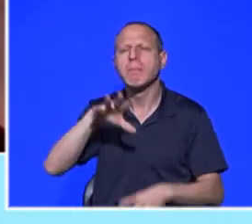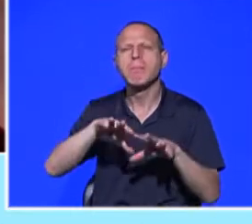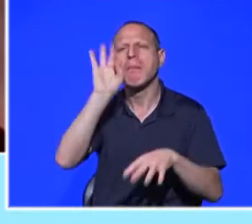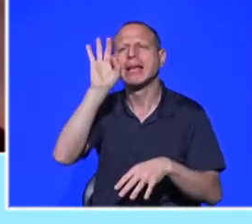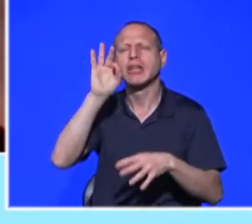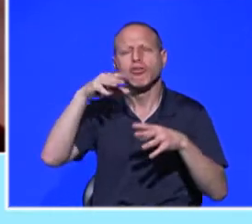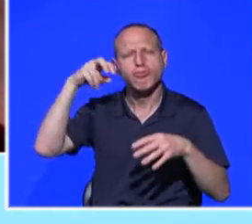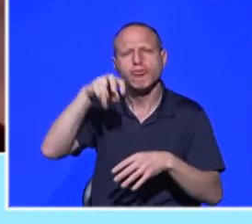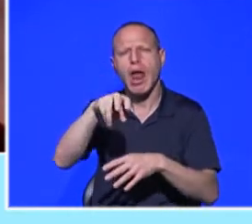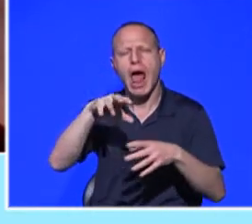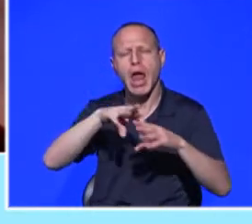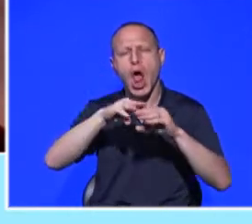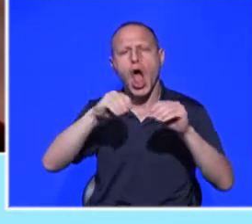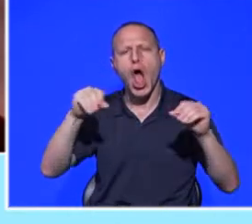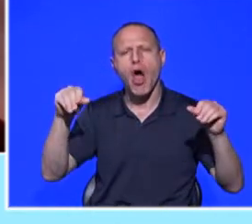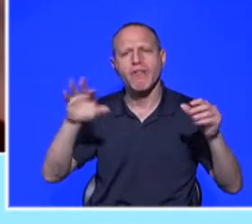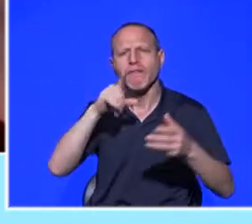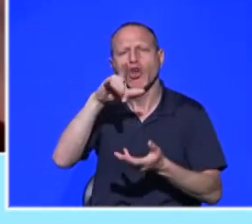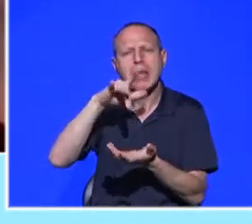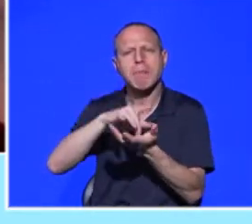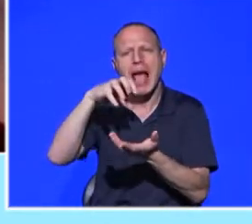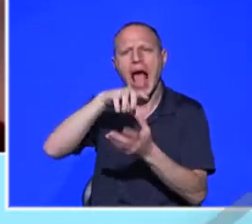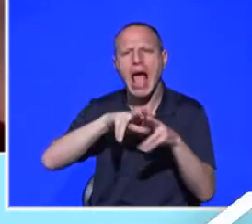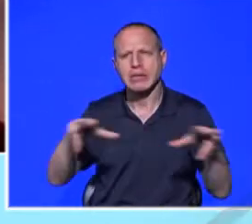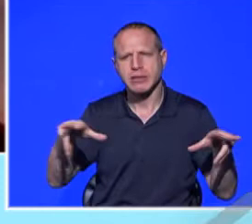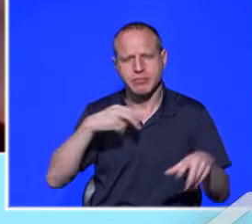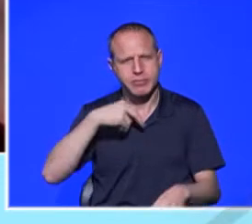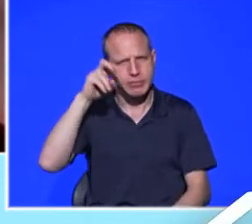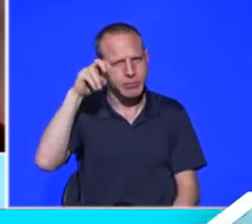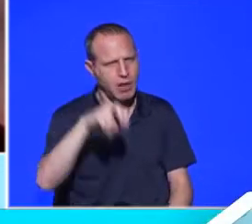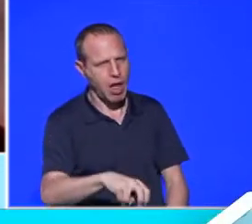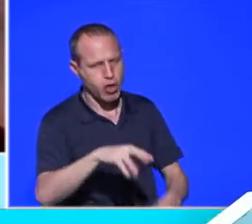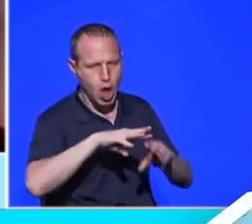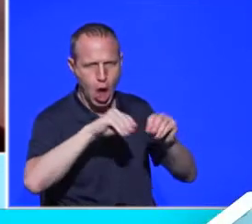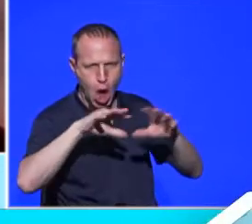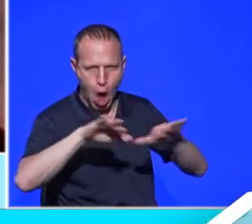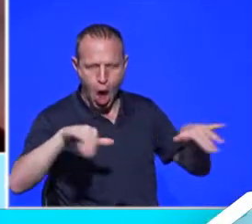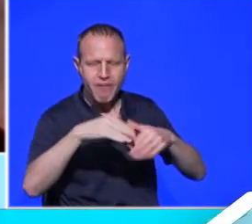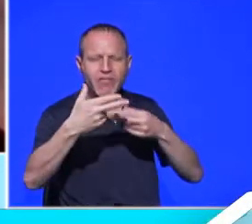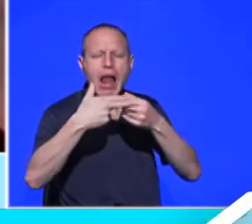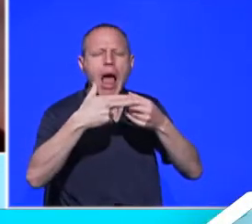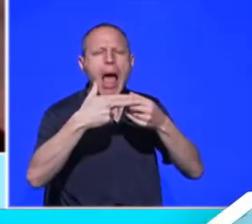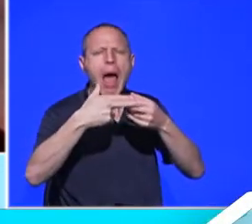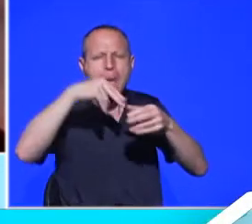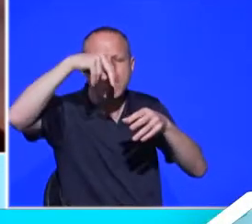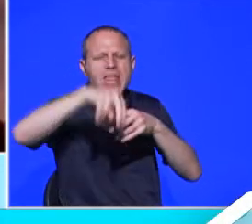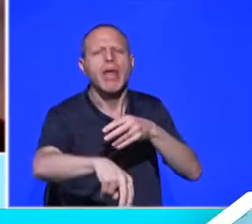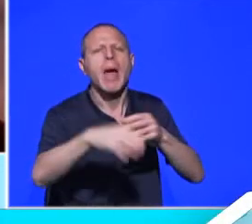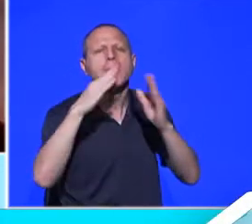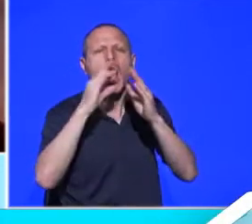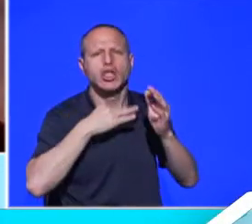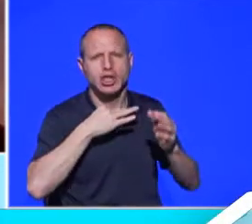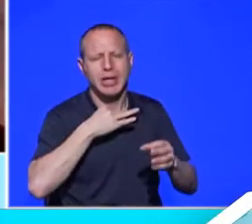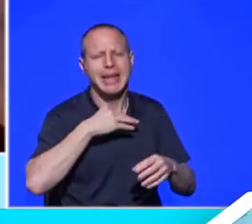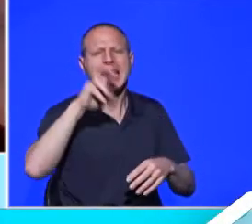לחוף, איפה זה במרכז הארץ? אז ירדתי לחוף מתחת לבית שלי בעמק חפר,